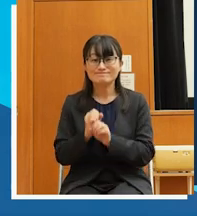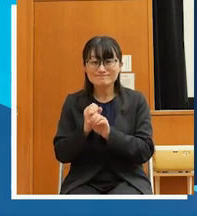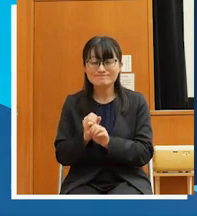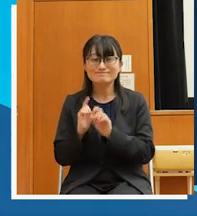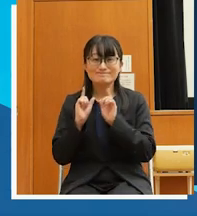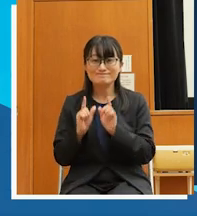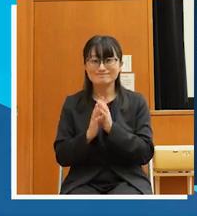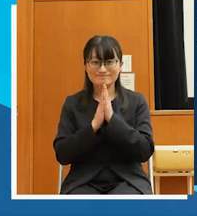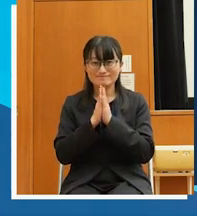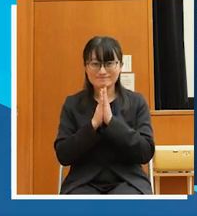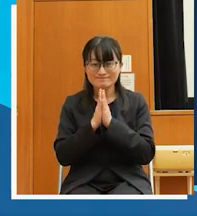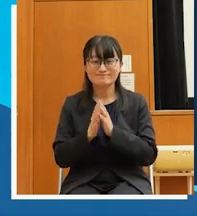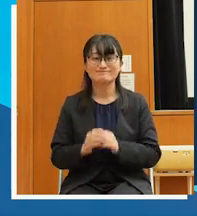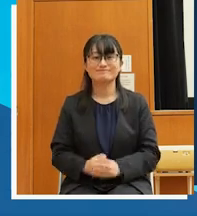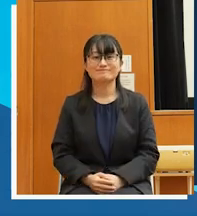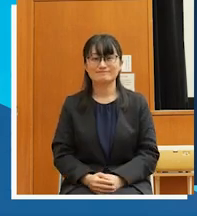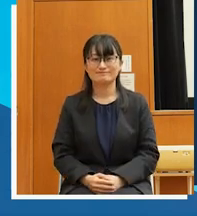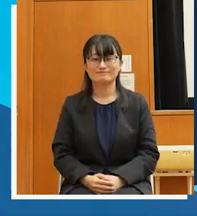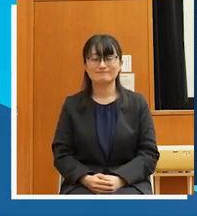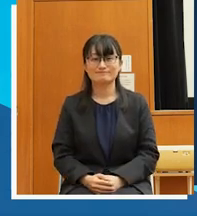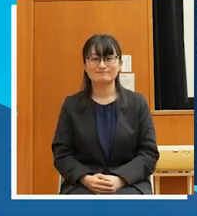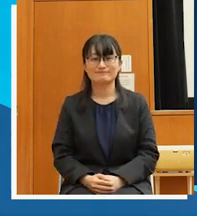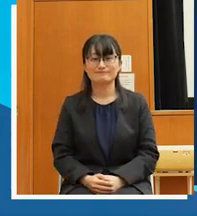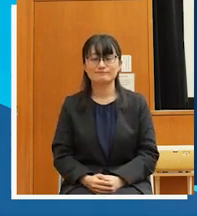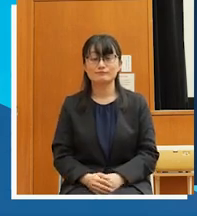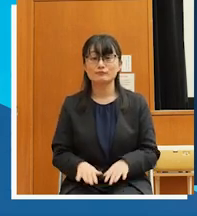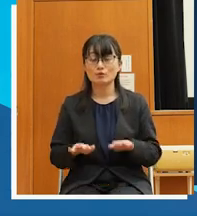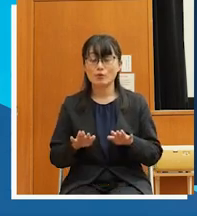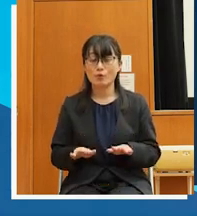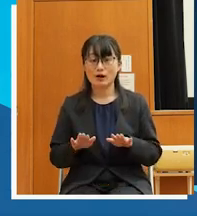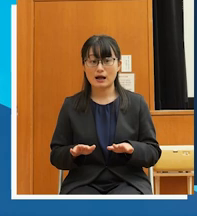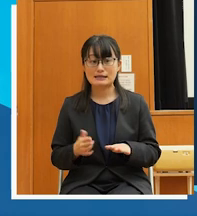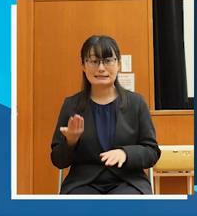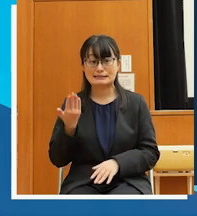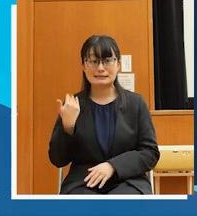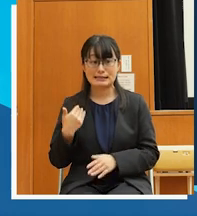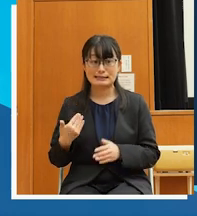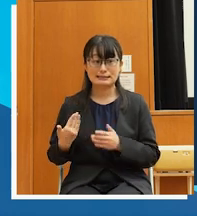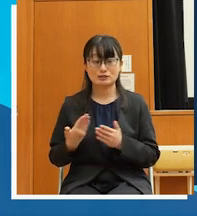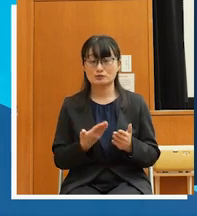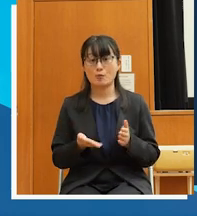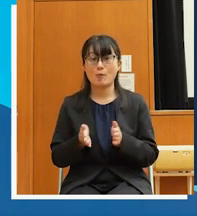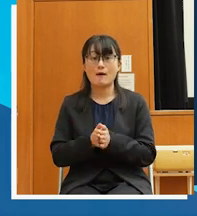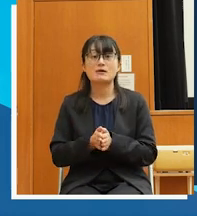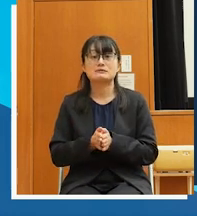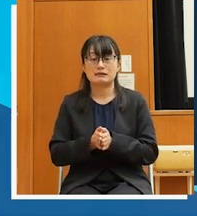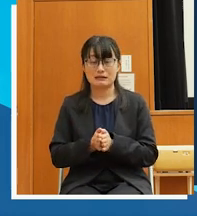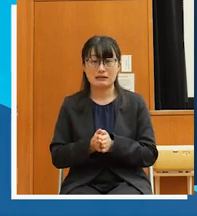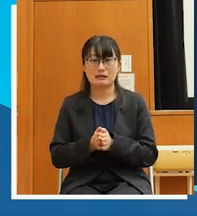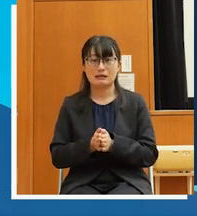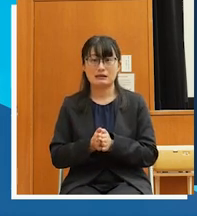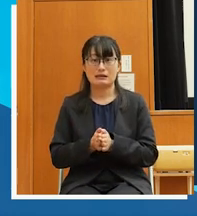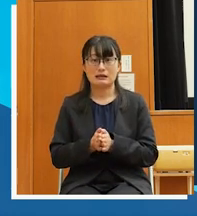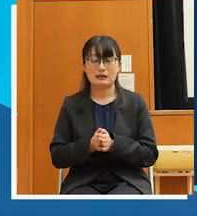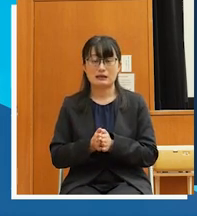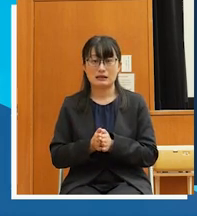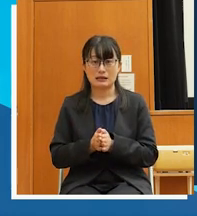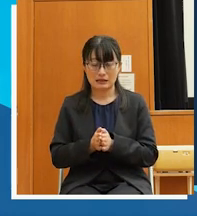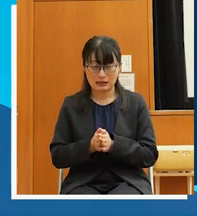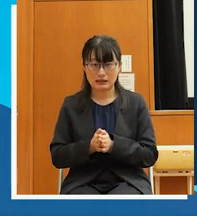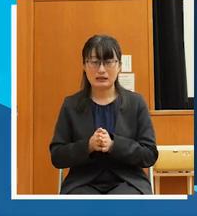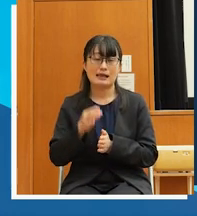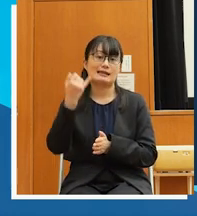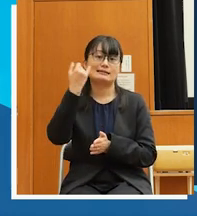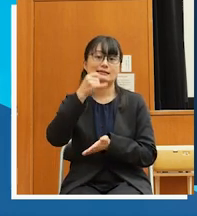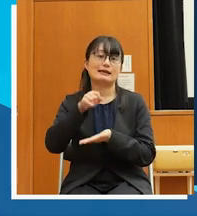幸いですで1番ですねえ今回の質問事前質問も合わせてえ来ている意見今日の学生さん